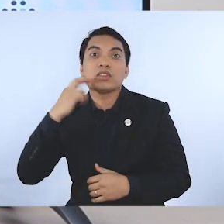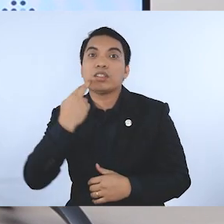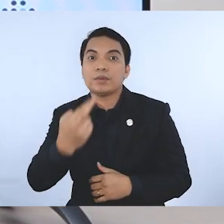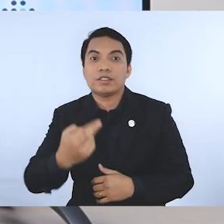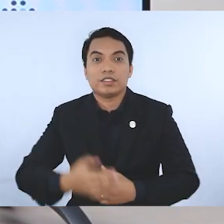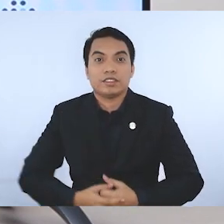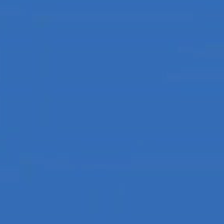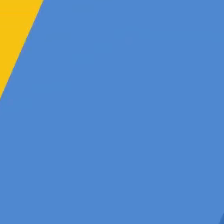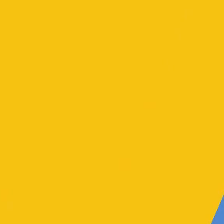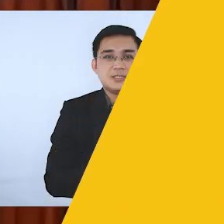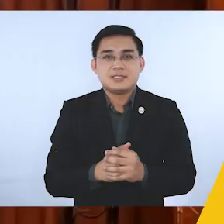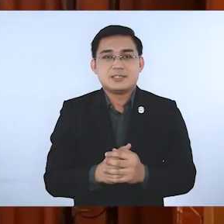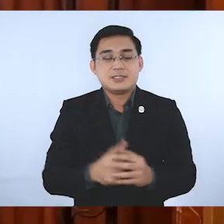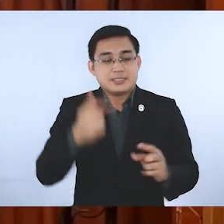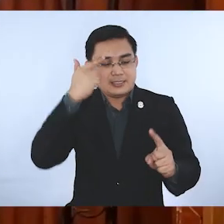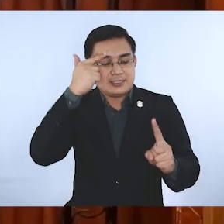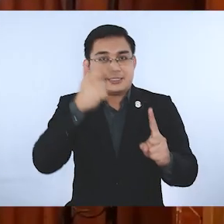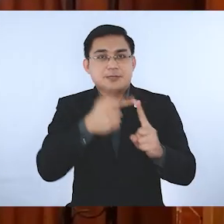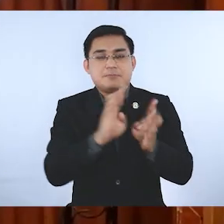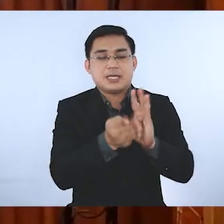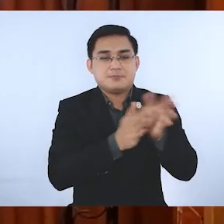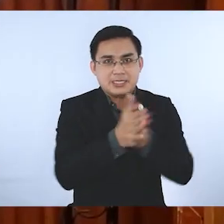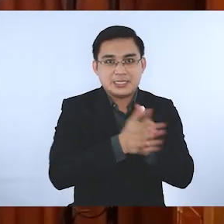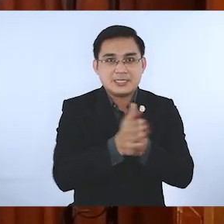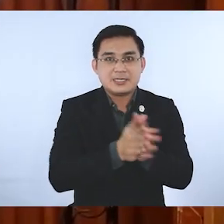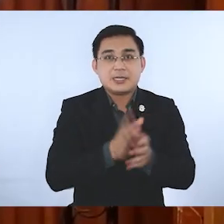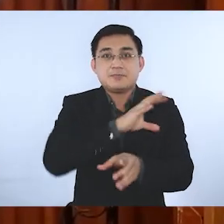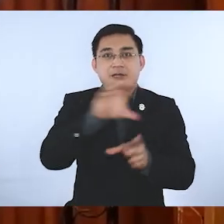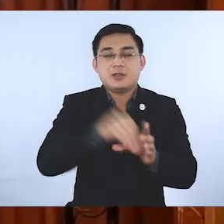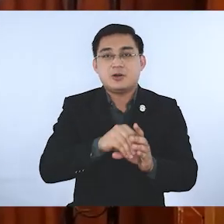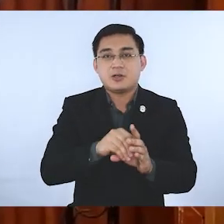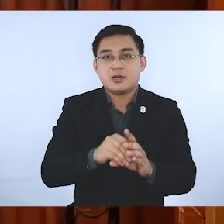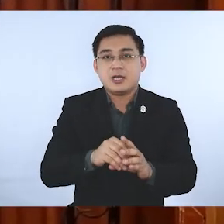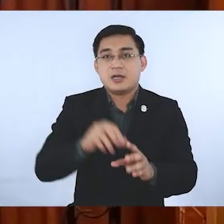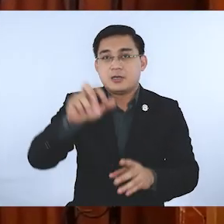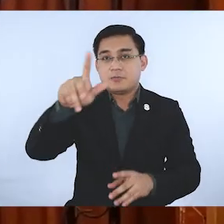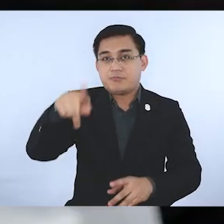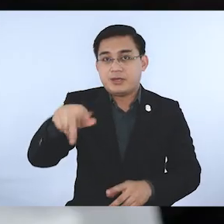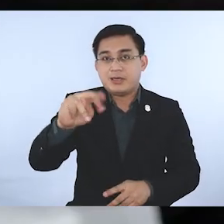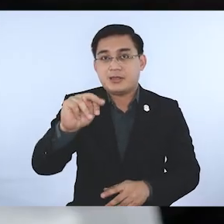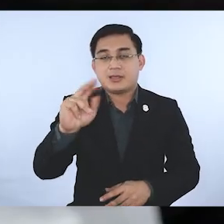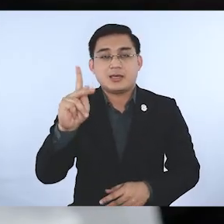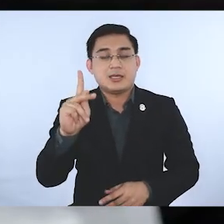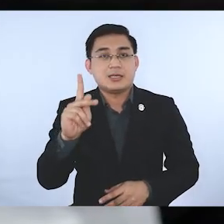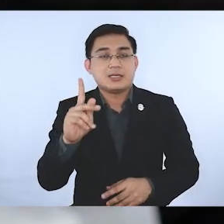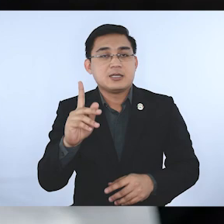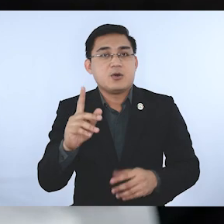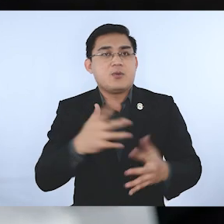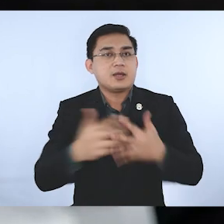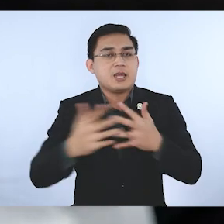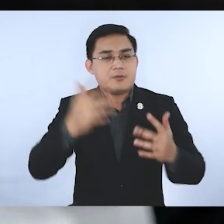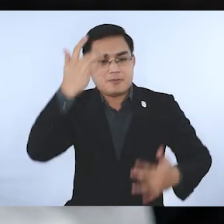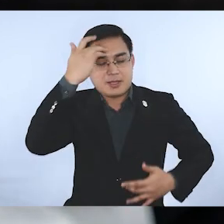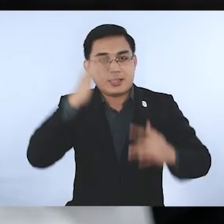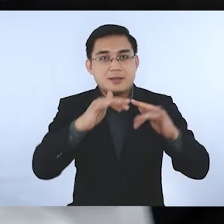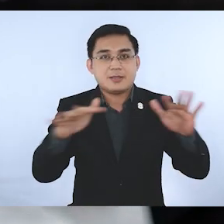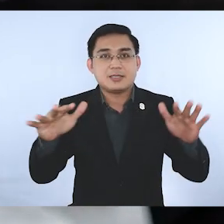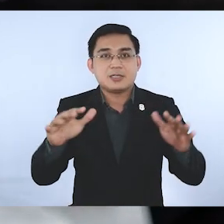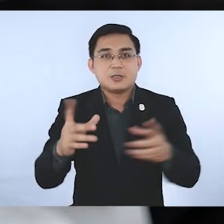magbabalita. Sa layuning mapasigla ang mga kapatid sa pagsamba ng kabataan sa kabila ng